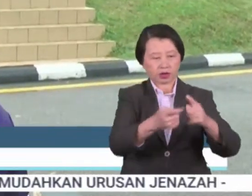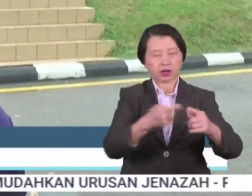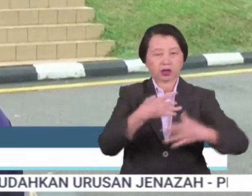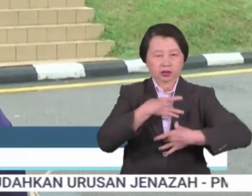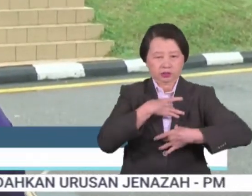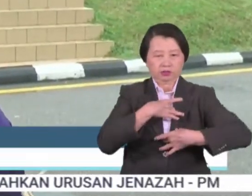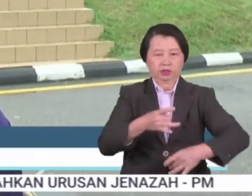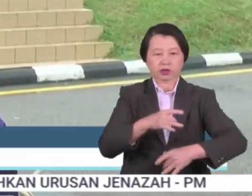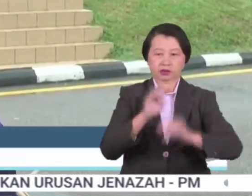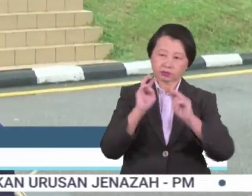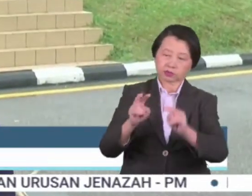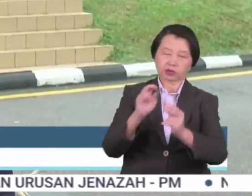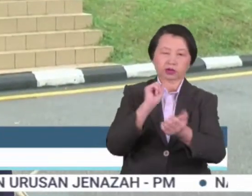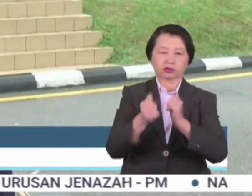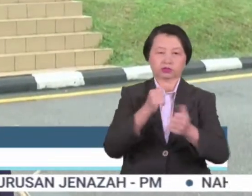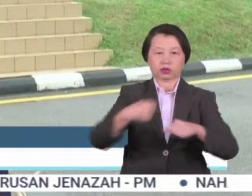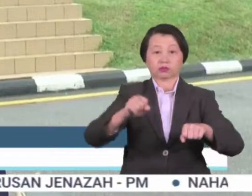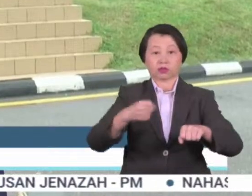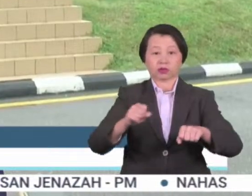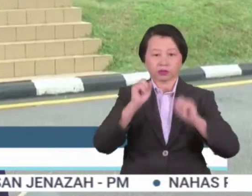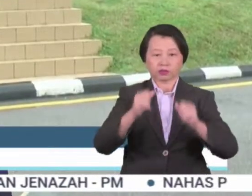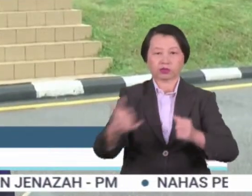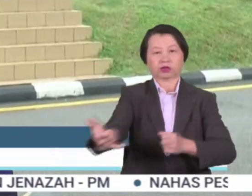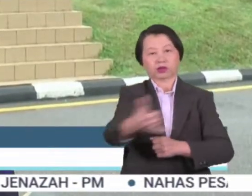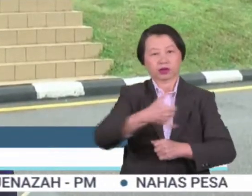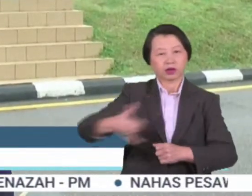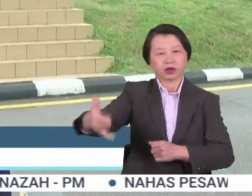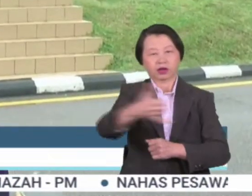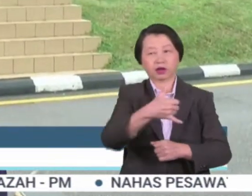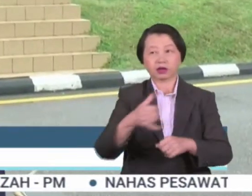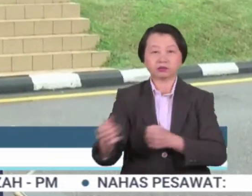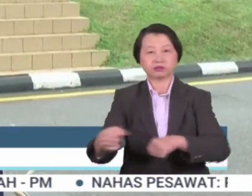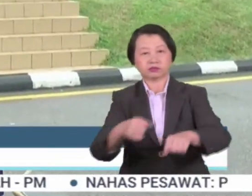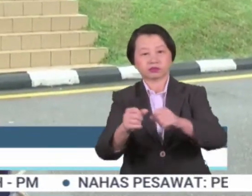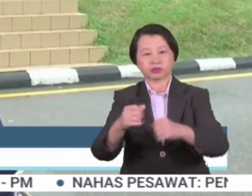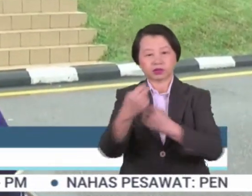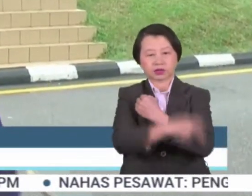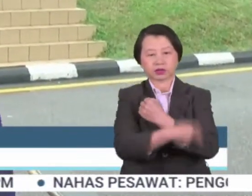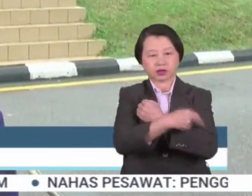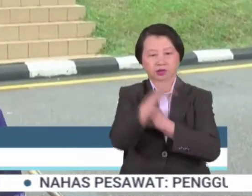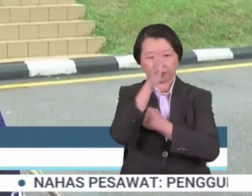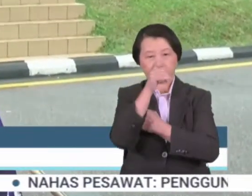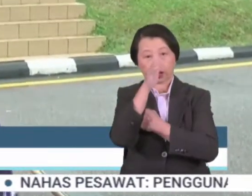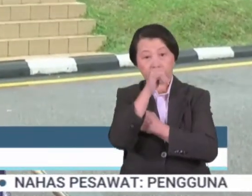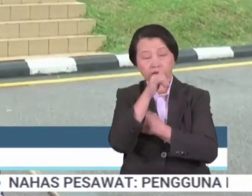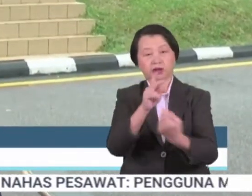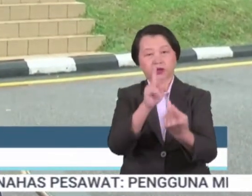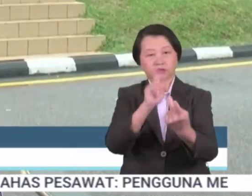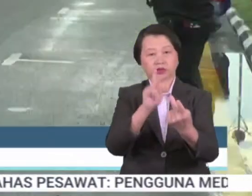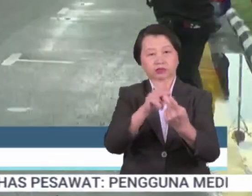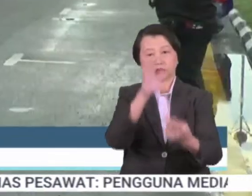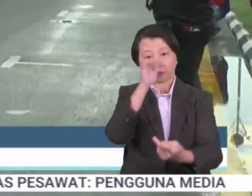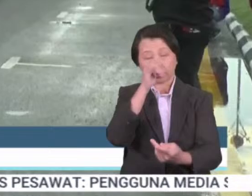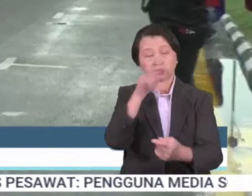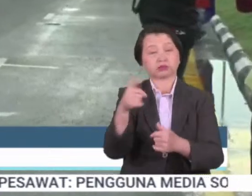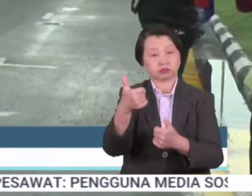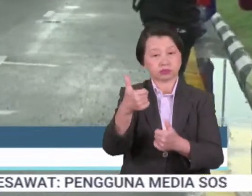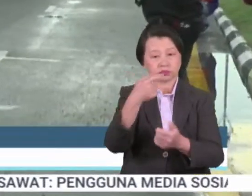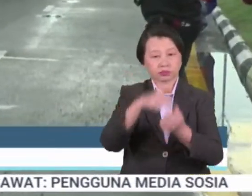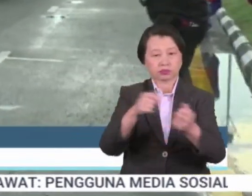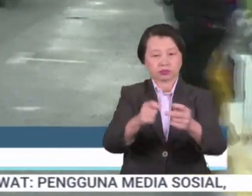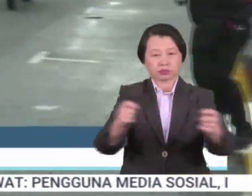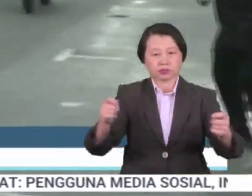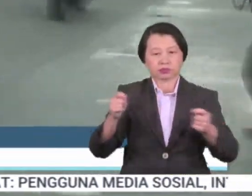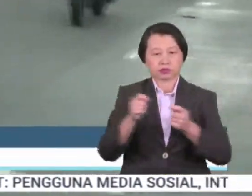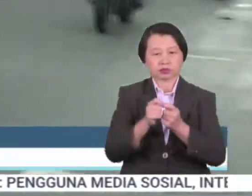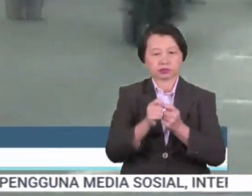ada minat dengan sukan permotoran pun boleh pusing ambil peluang ni untuk pusing Negeri Melaka dan sesuai Negeri Melaka sebagai